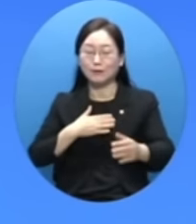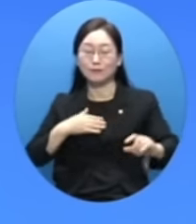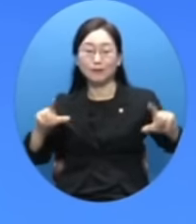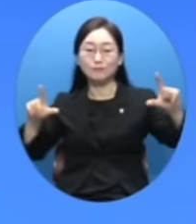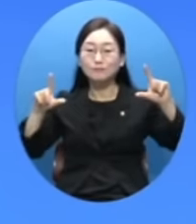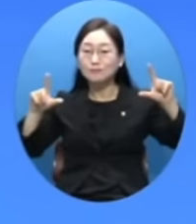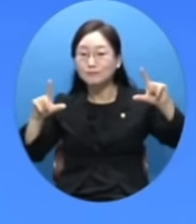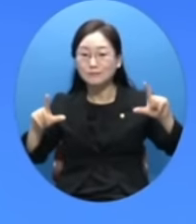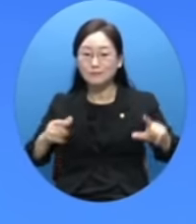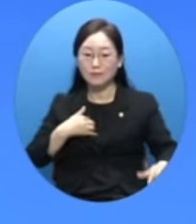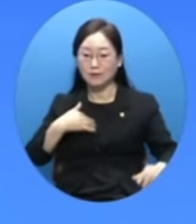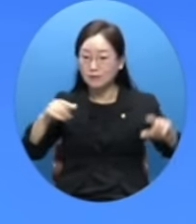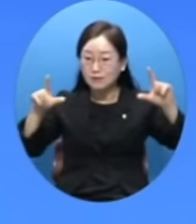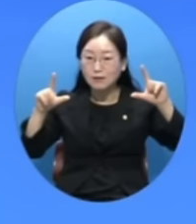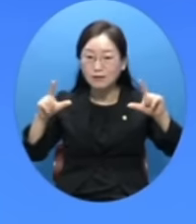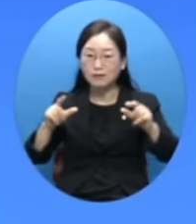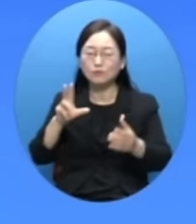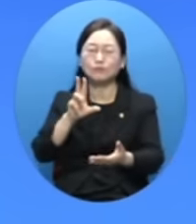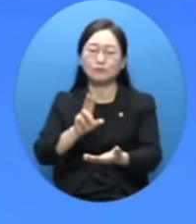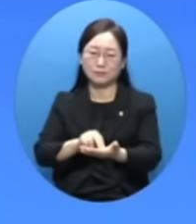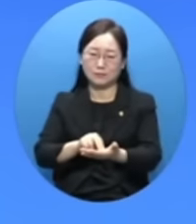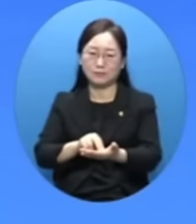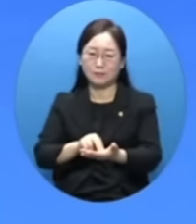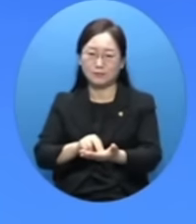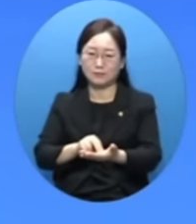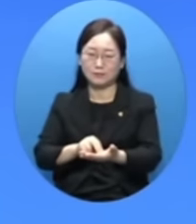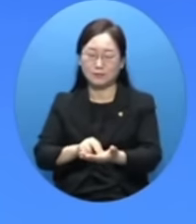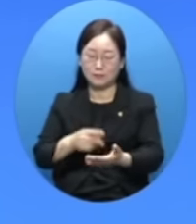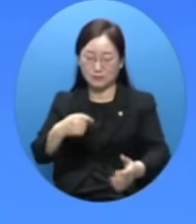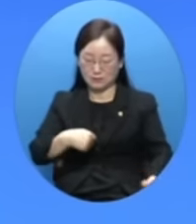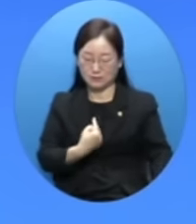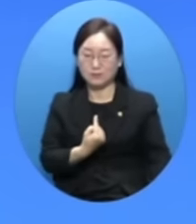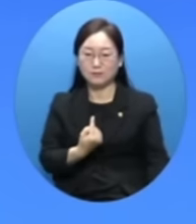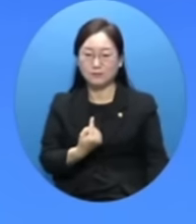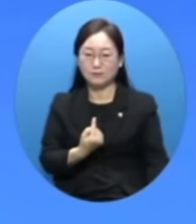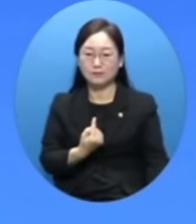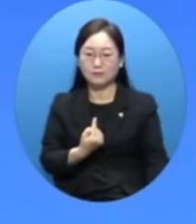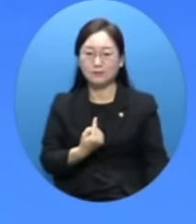내가 이 내가 때문에 나 자신이